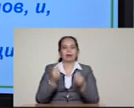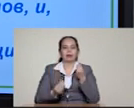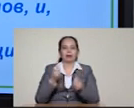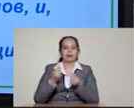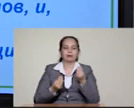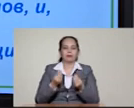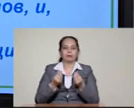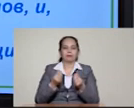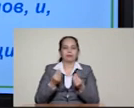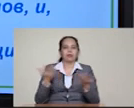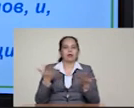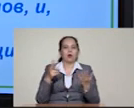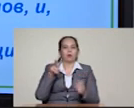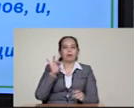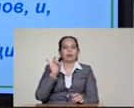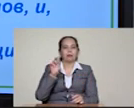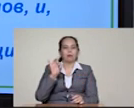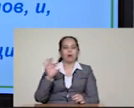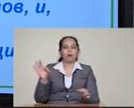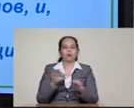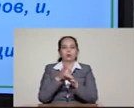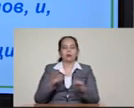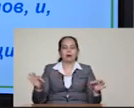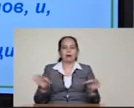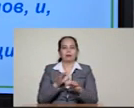играть, каком-либо музыкальном.